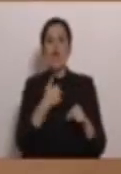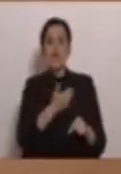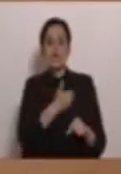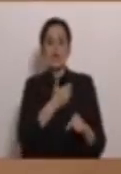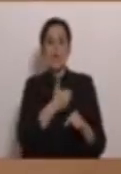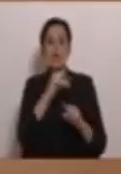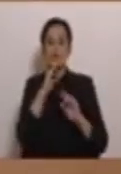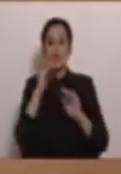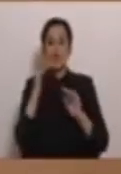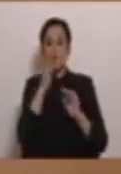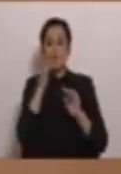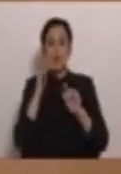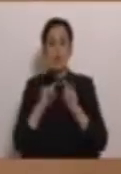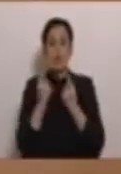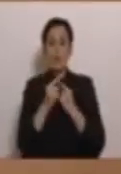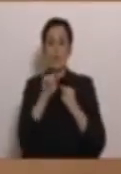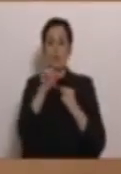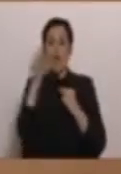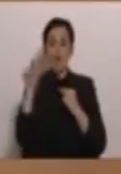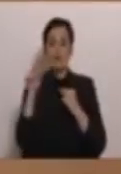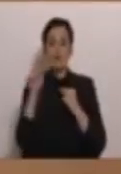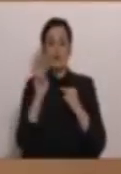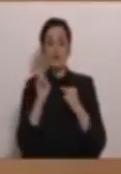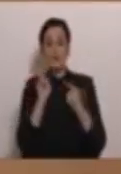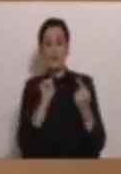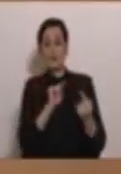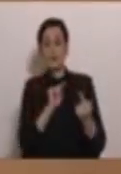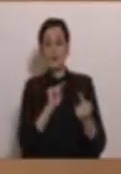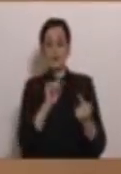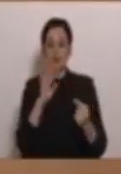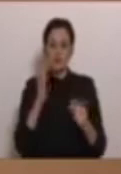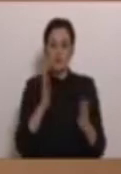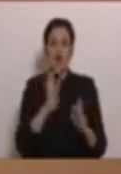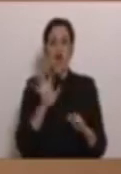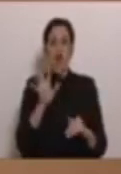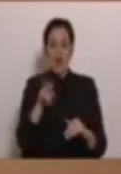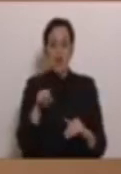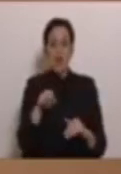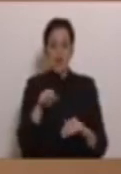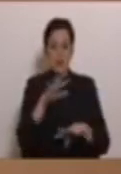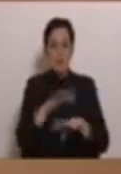გამოდგება ის ხალხი, ვინც იტყვის, რომ არა, ლიბერტი ბანკს უნდა ჰქონდეს მონოპოლია